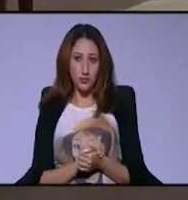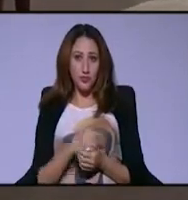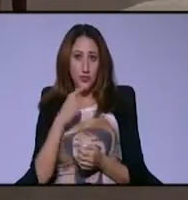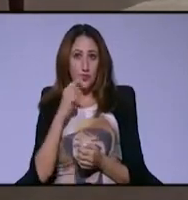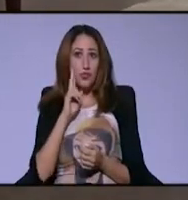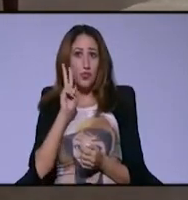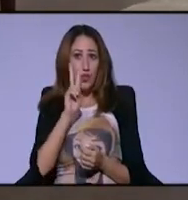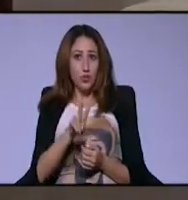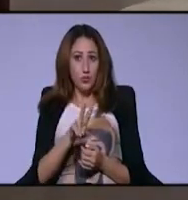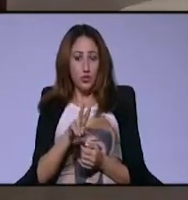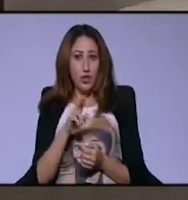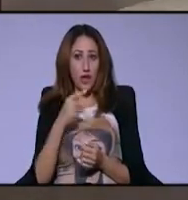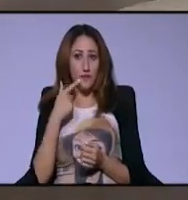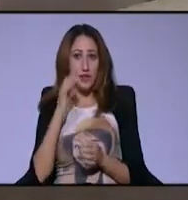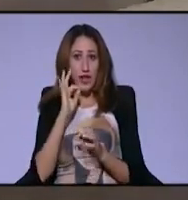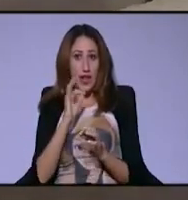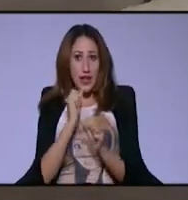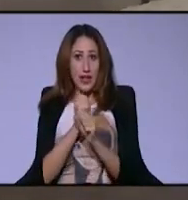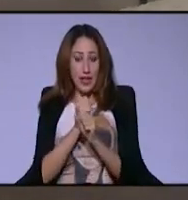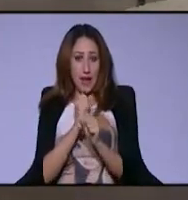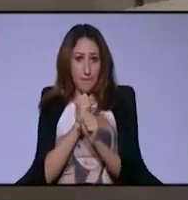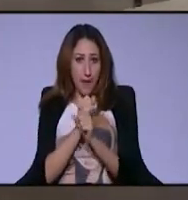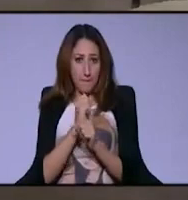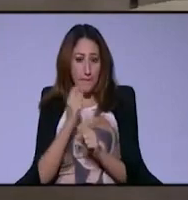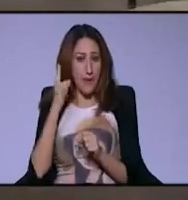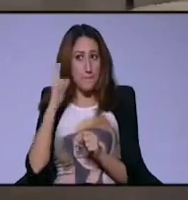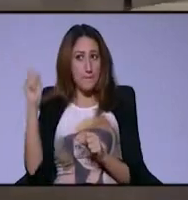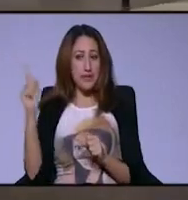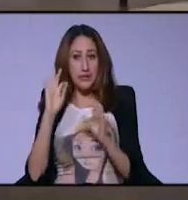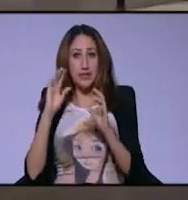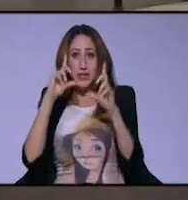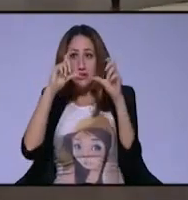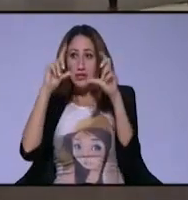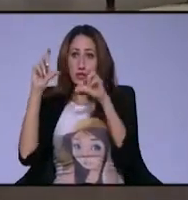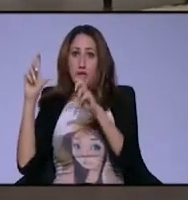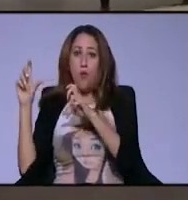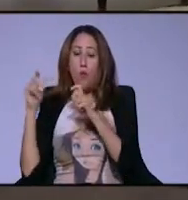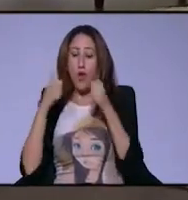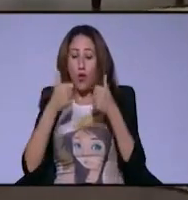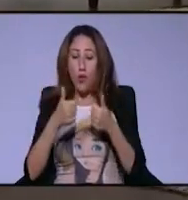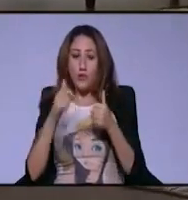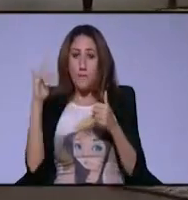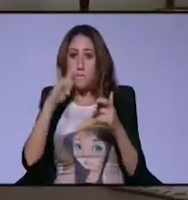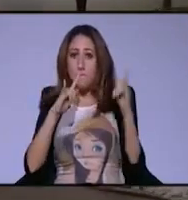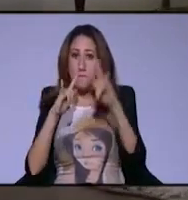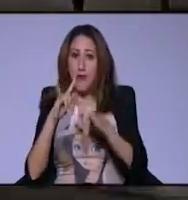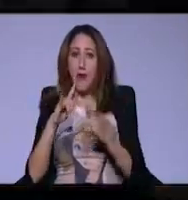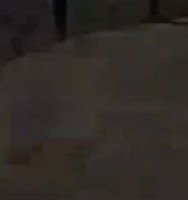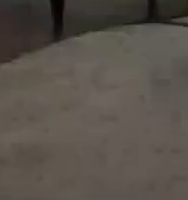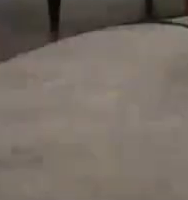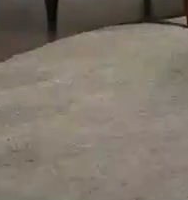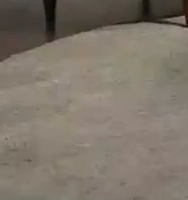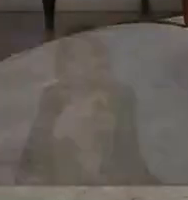من القيام بحق المدينة المنورة ومن إظهار كامل المحبة والتعظيم لكل ما اتصل بالجناب النبوي